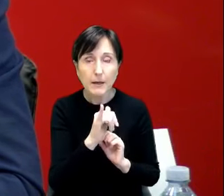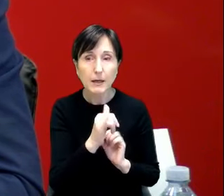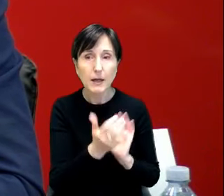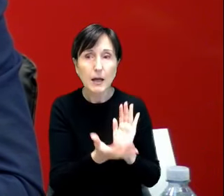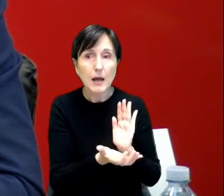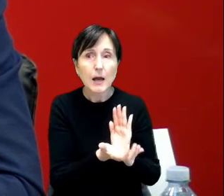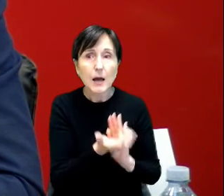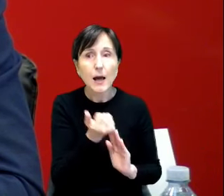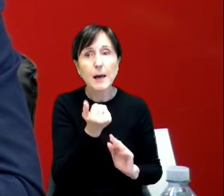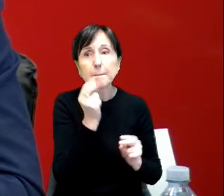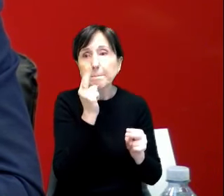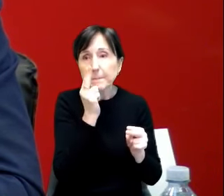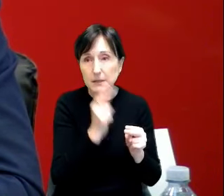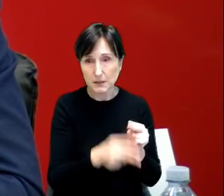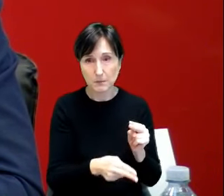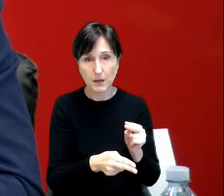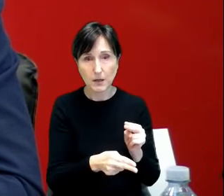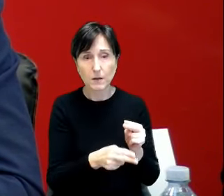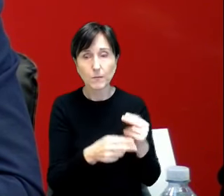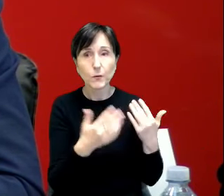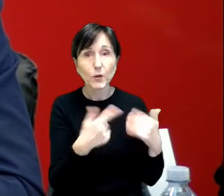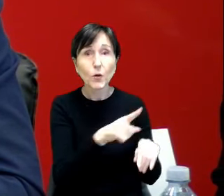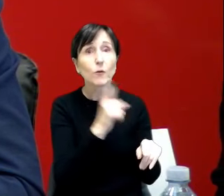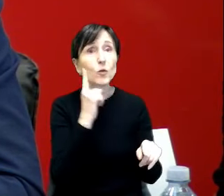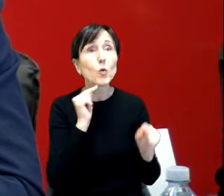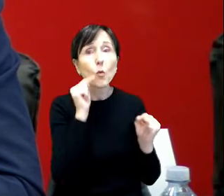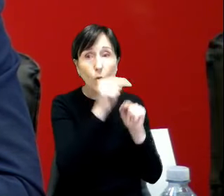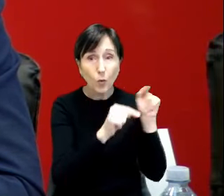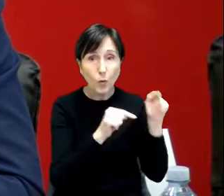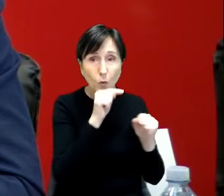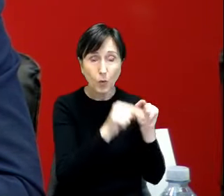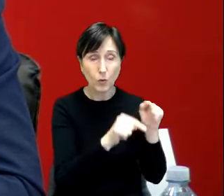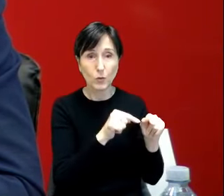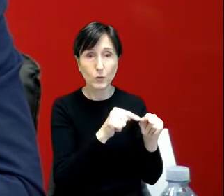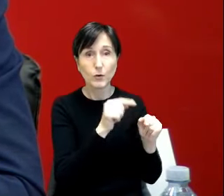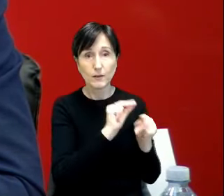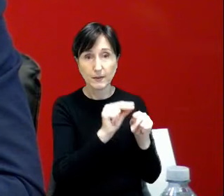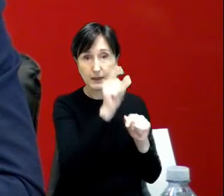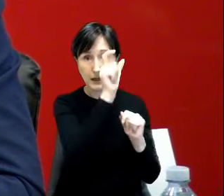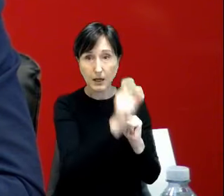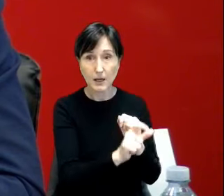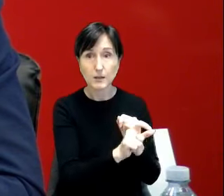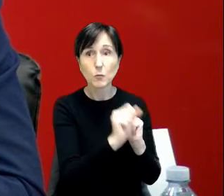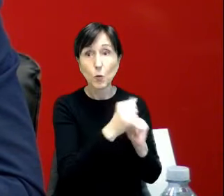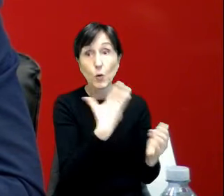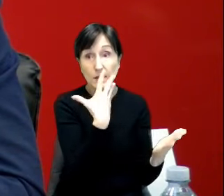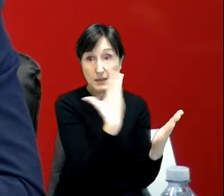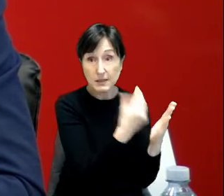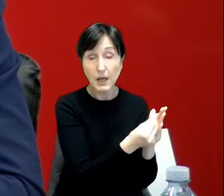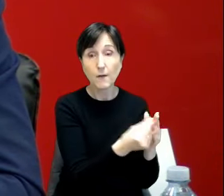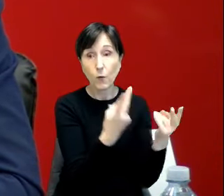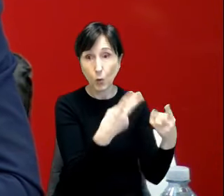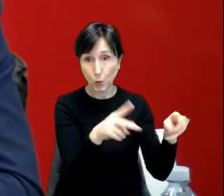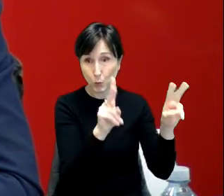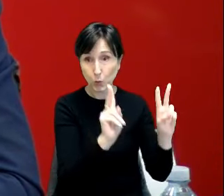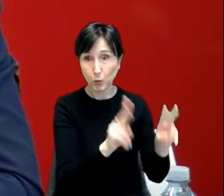ką sprendimą jeigu jūs tiek esat patrauklūs ir geri jūs galite tiesiog turėti tą klubinę sistemą tą ką daro kitos sporto šakos